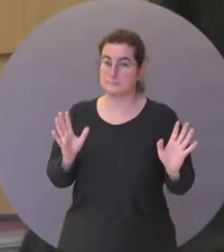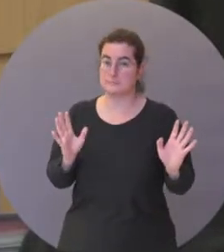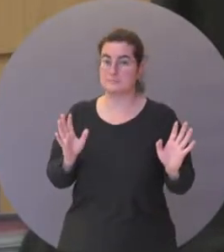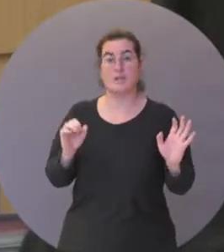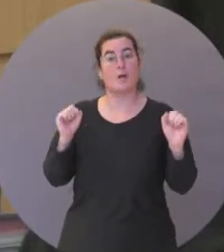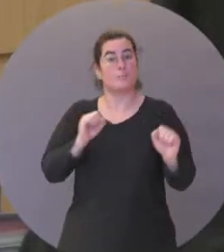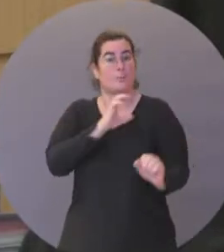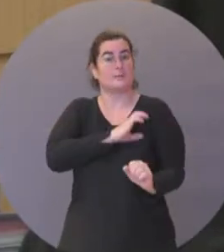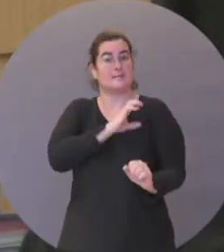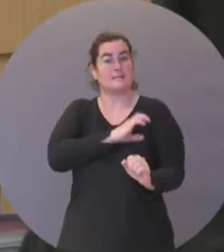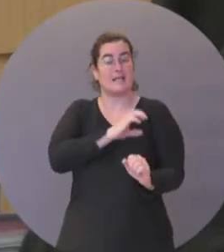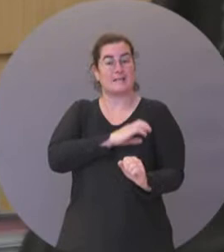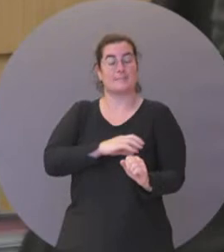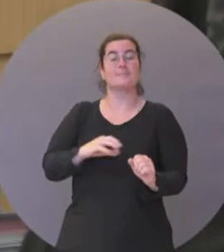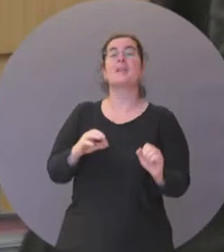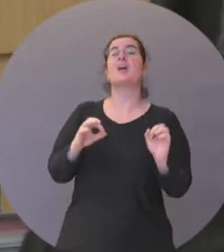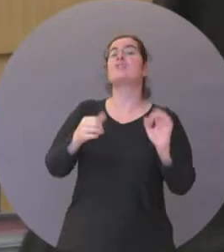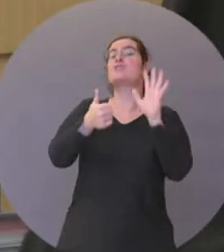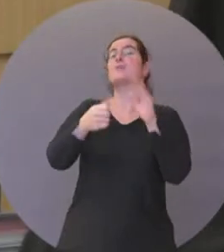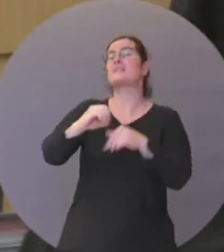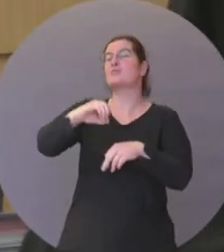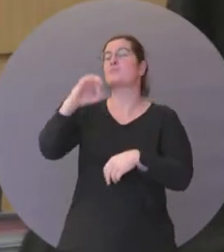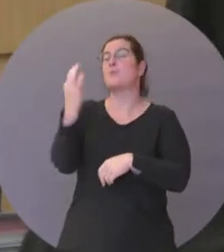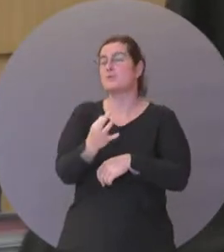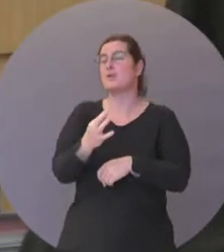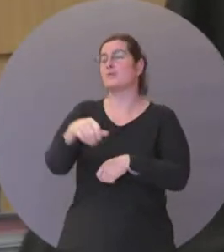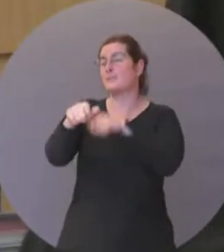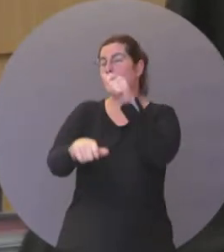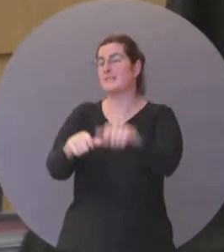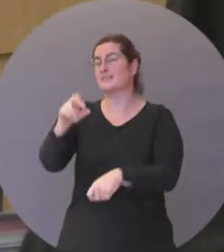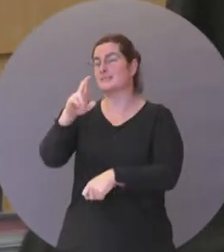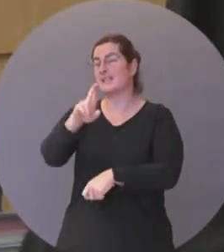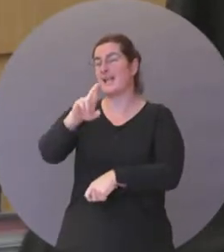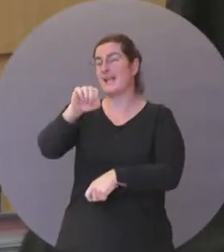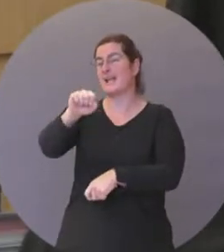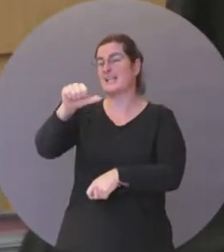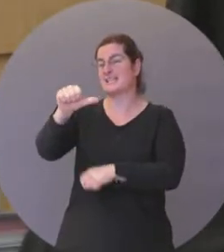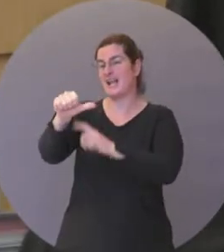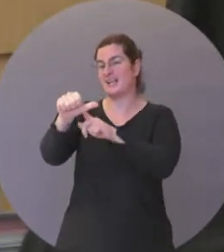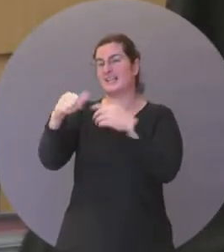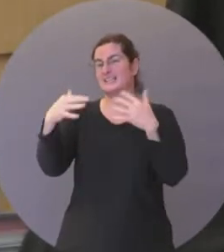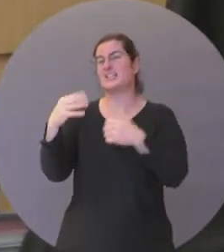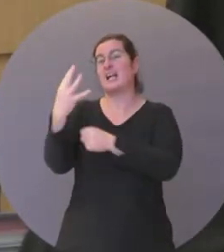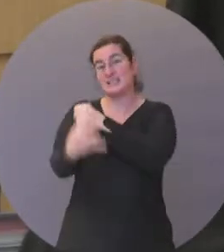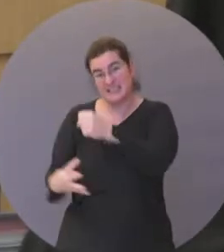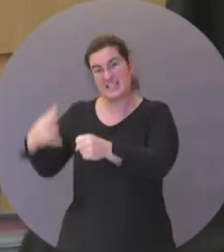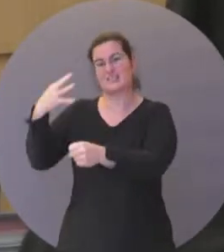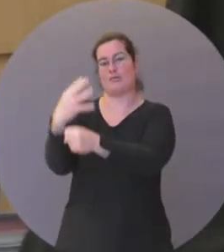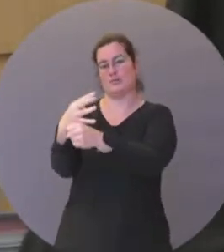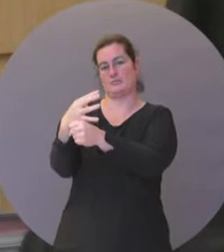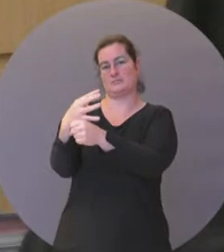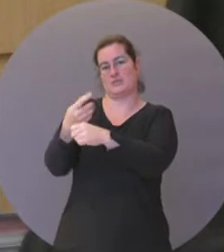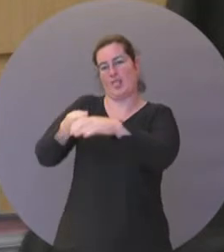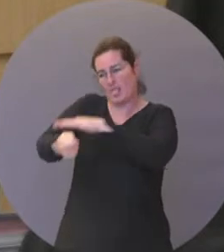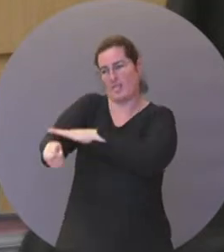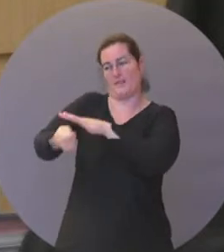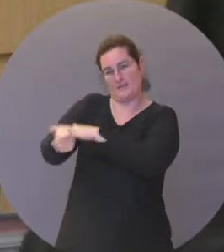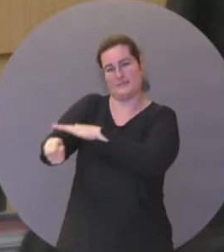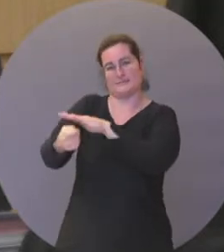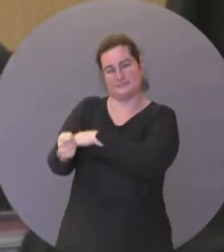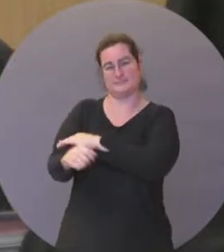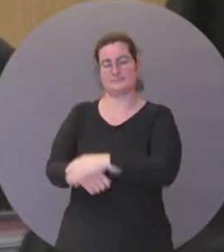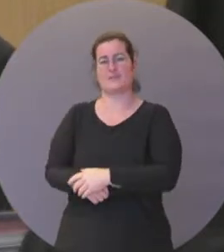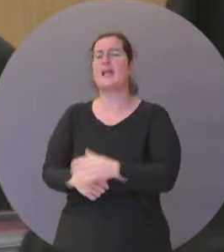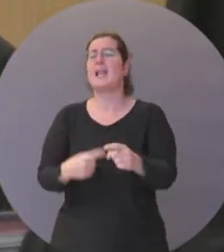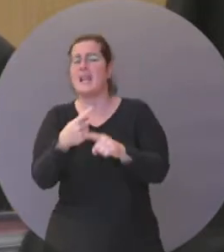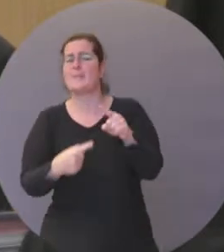Nobé RSA dont 60% 60%, le son depuis plus de 4 ans plus de la moitié des bénéficiaires du